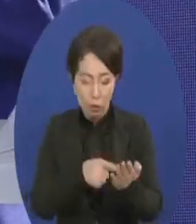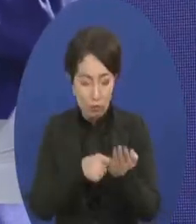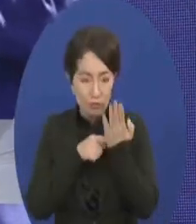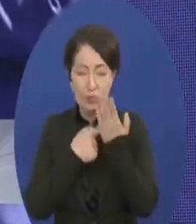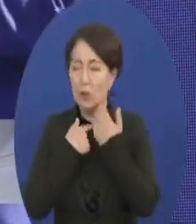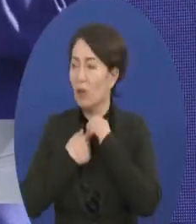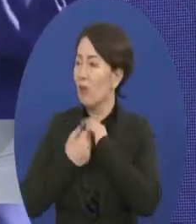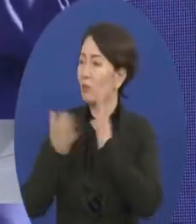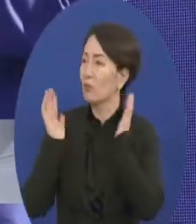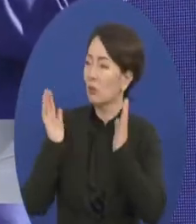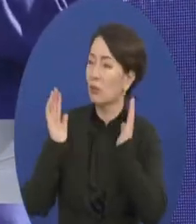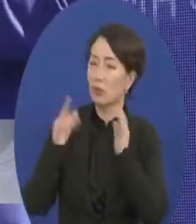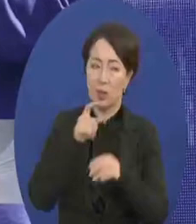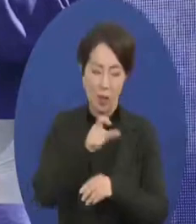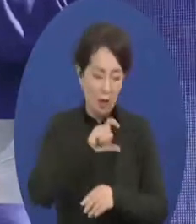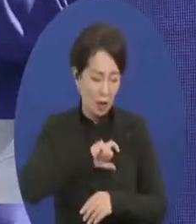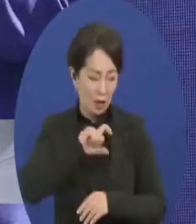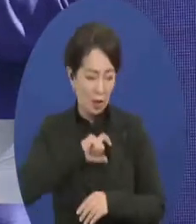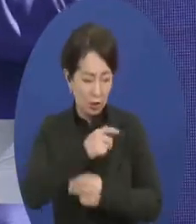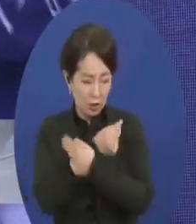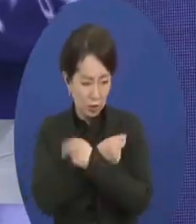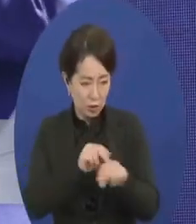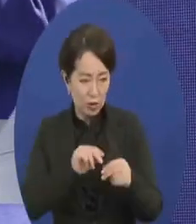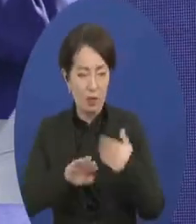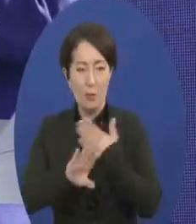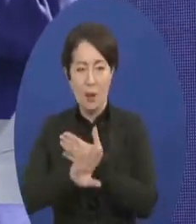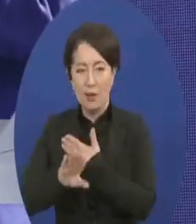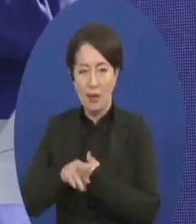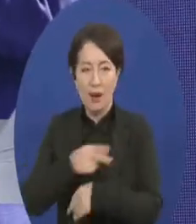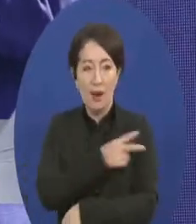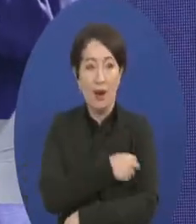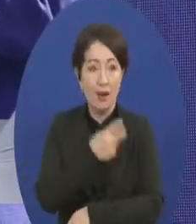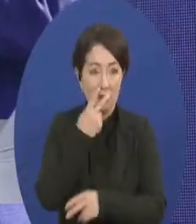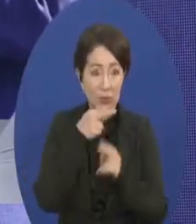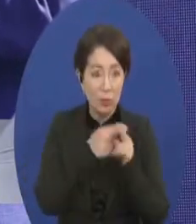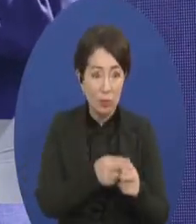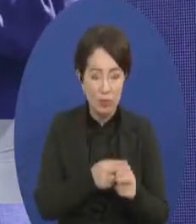та бүгдийн эрх хөшлөний манаач байж, Монгол улсын